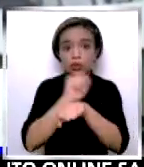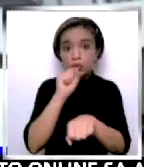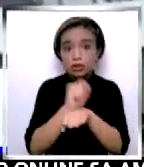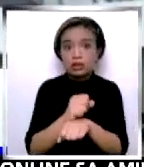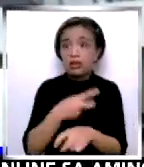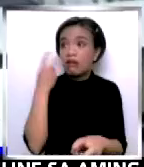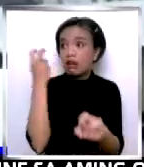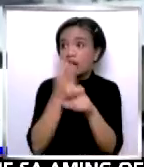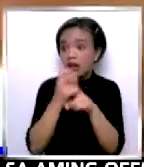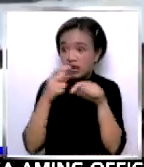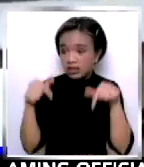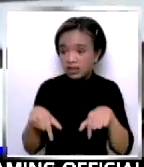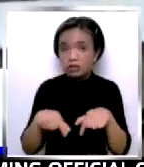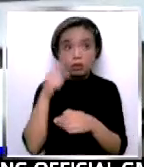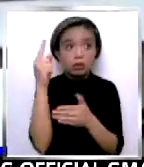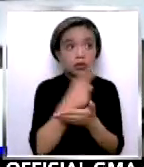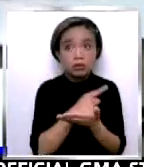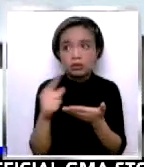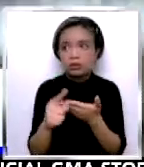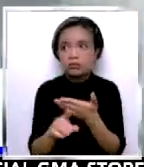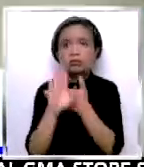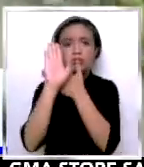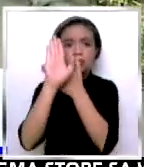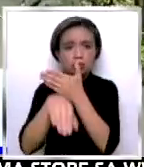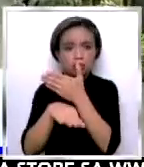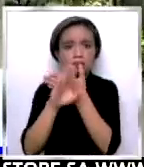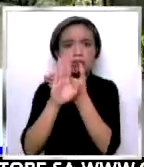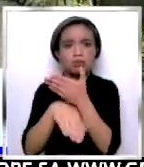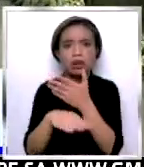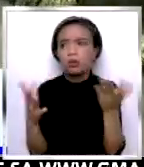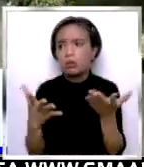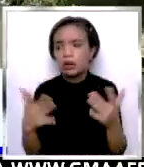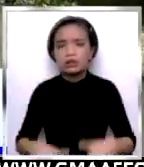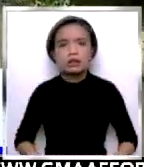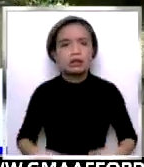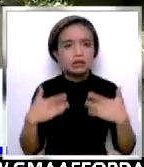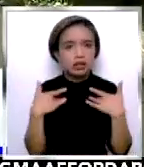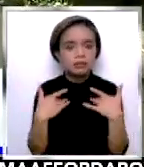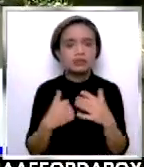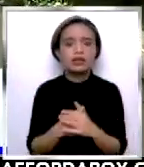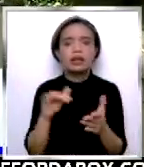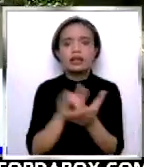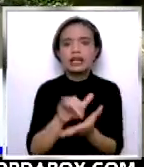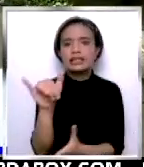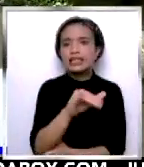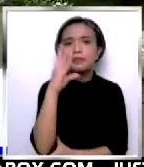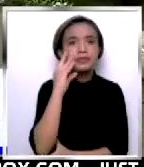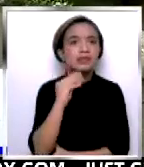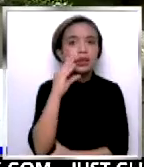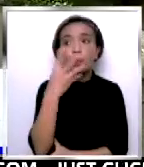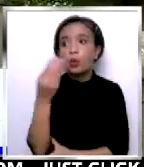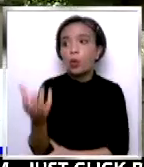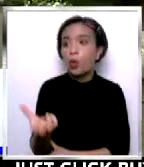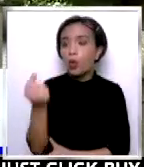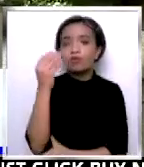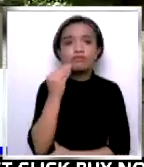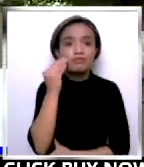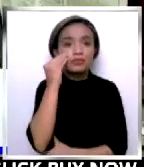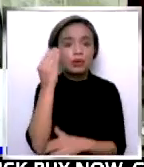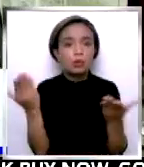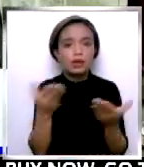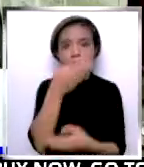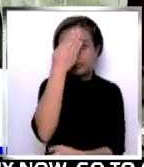sila dito, 1 linggo lang, babalik po sila sa pinanggalingan nila po. Yan din ang karanasan ng ilang homeowners sa San Jose Heights sa San Jose del Monte,